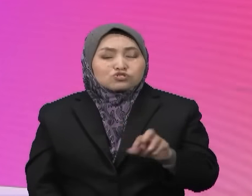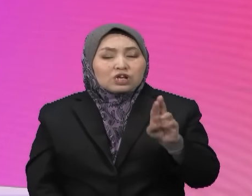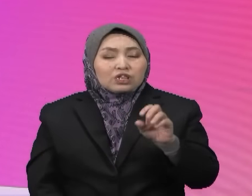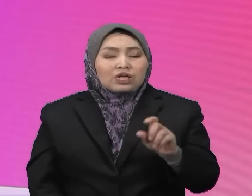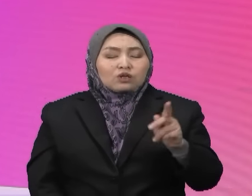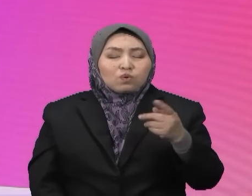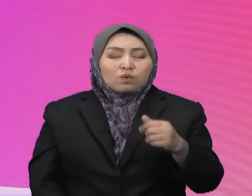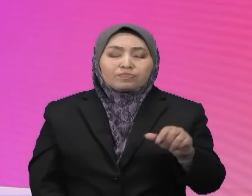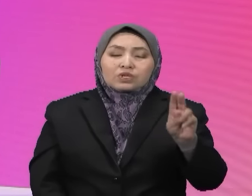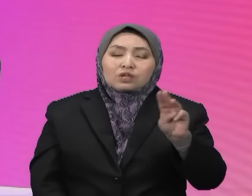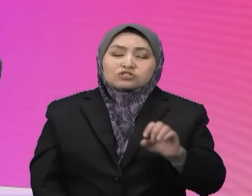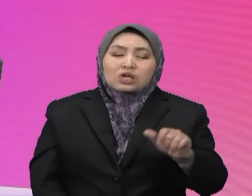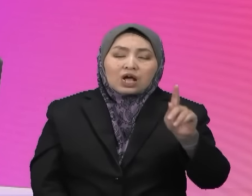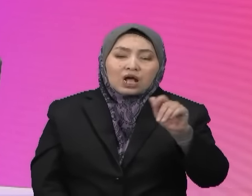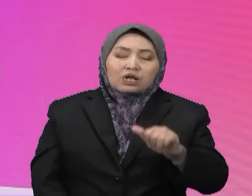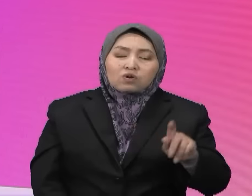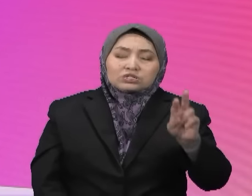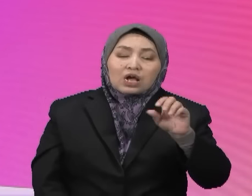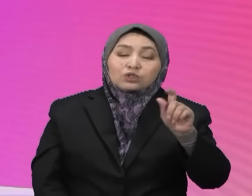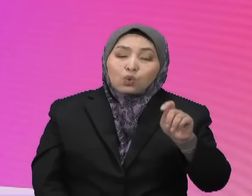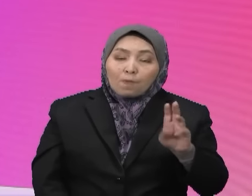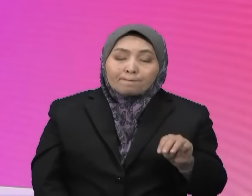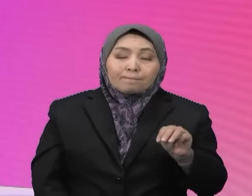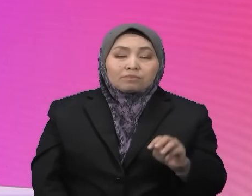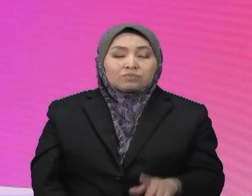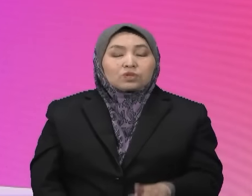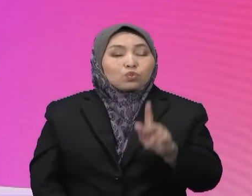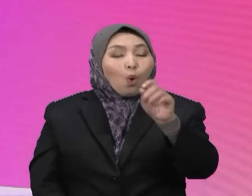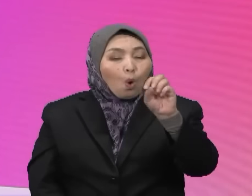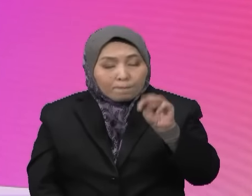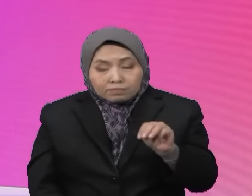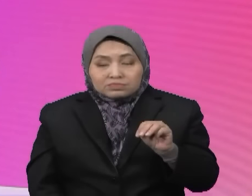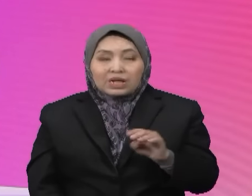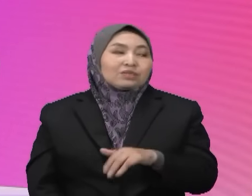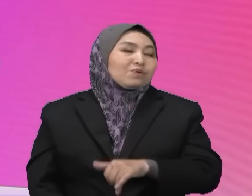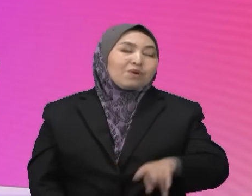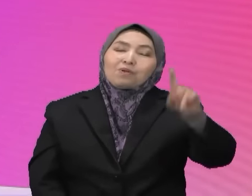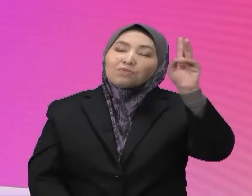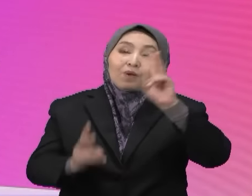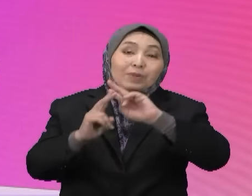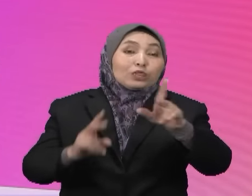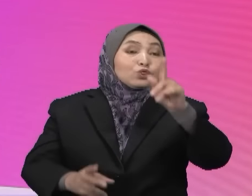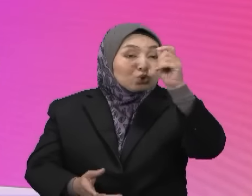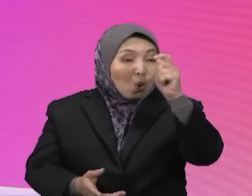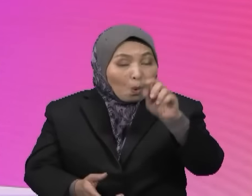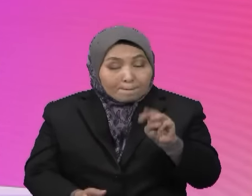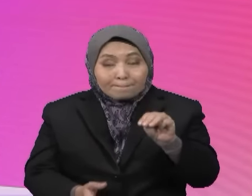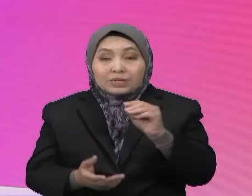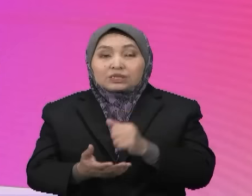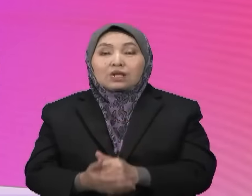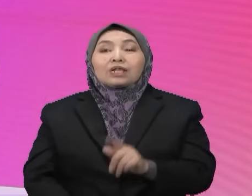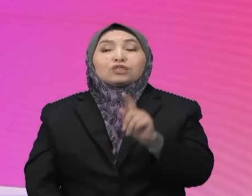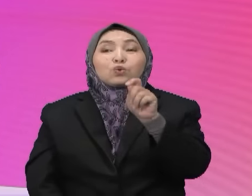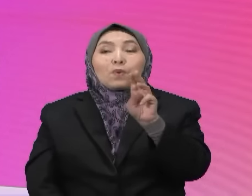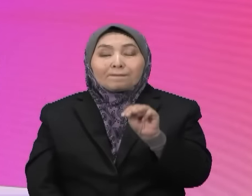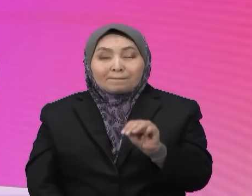Ya'taziruna ilaikum idza raja'tum. Allahu akbar. Tum tu, ha, kan? Tum ke